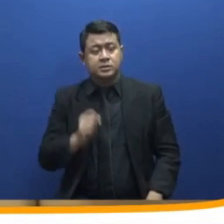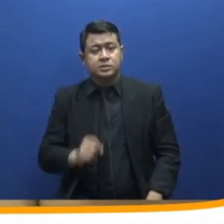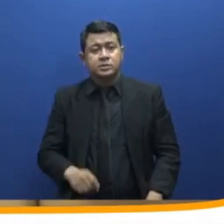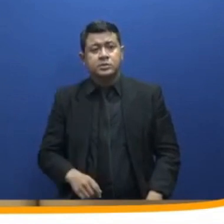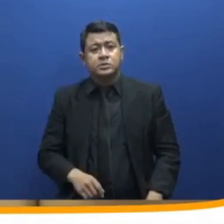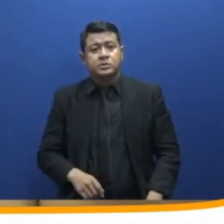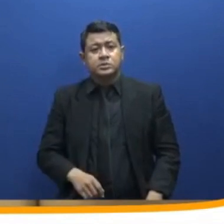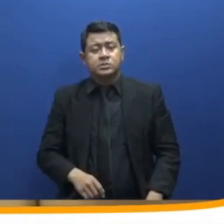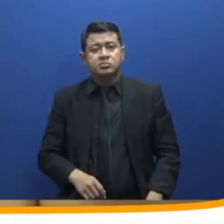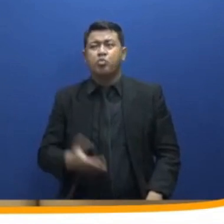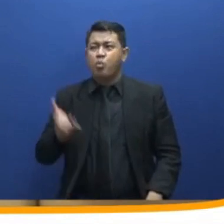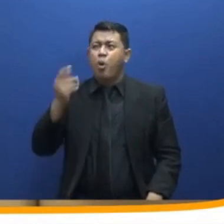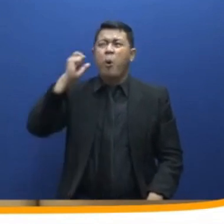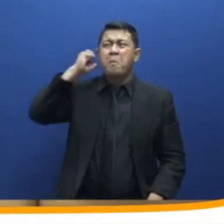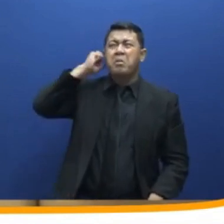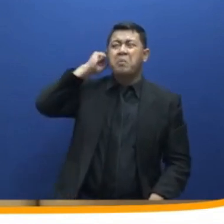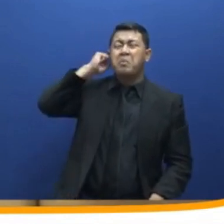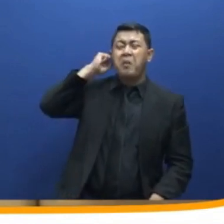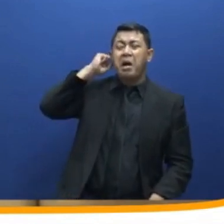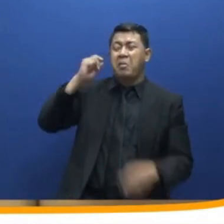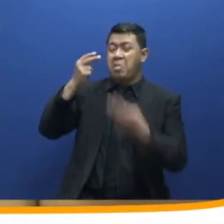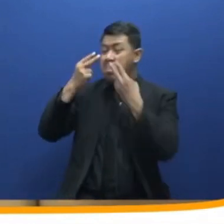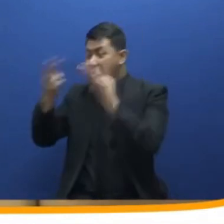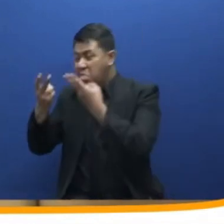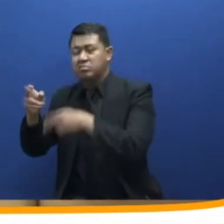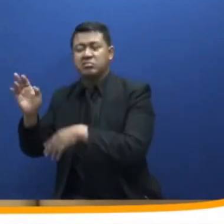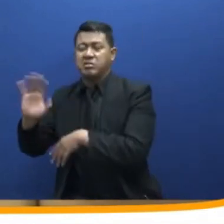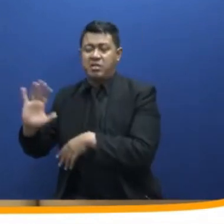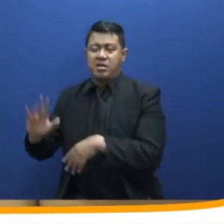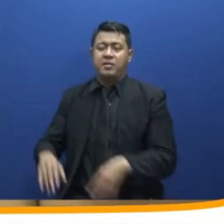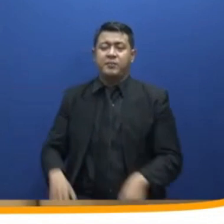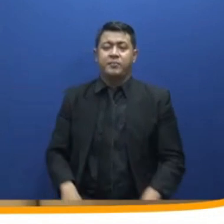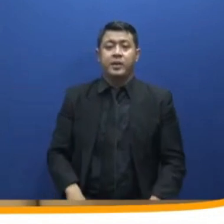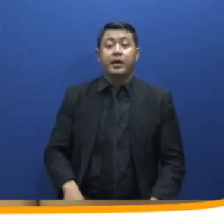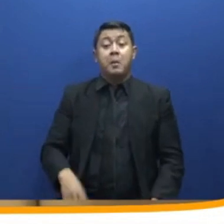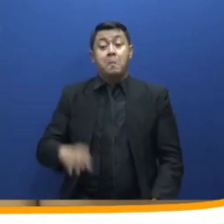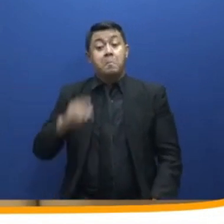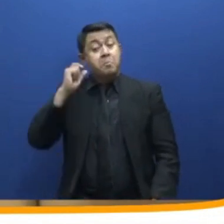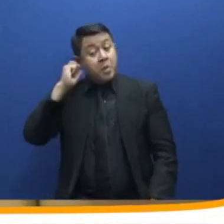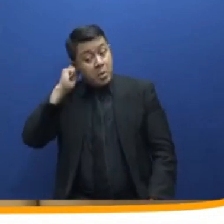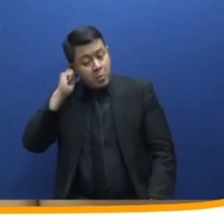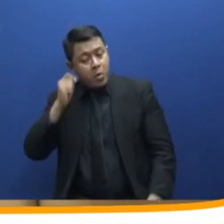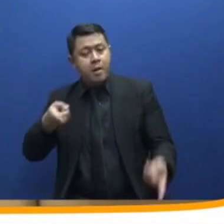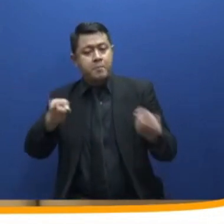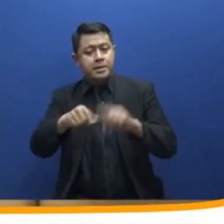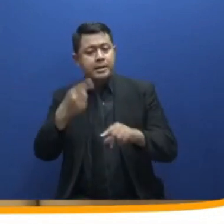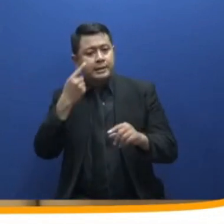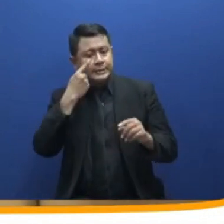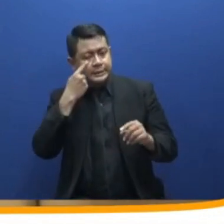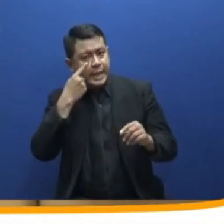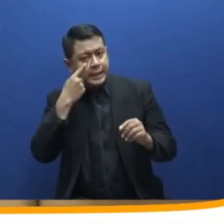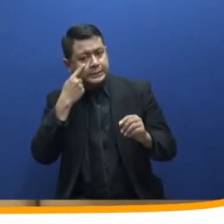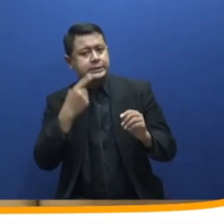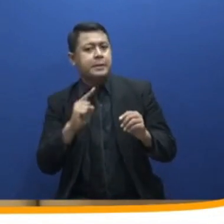Nomor 2 atau nomor keberapa ternyata menjadi saksi pertama Yesus yang tidak ada di makam itu